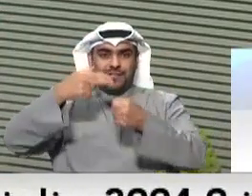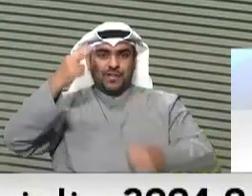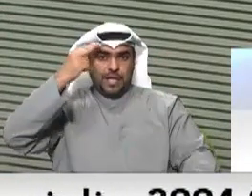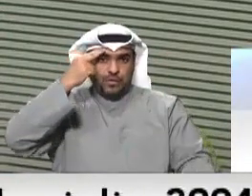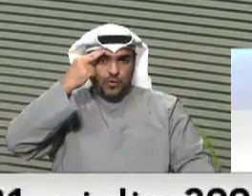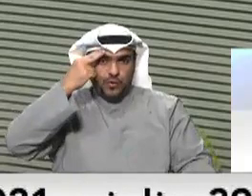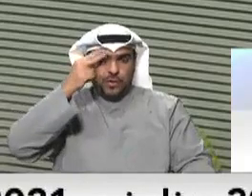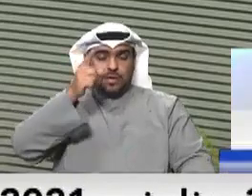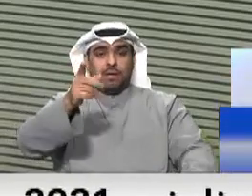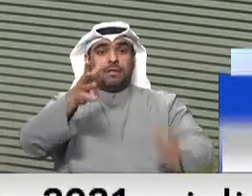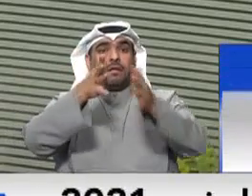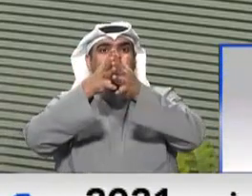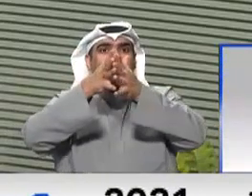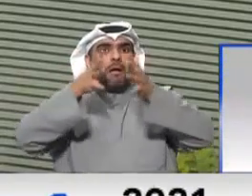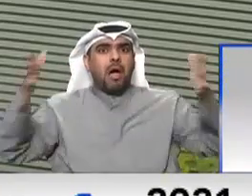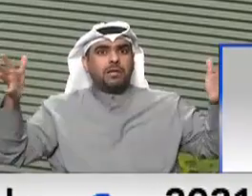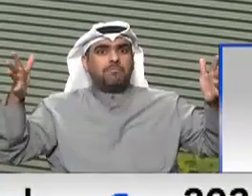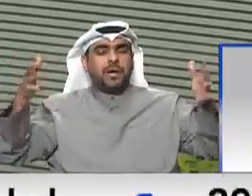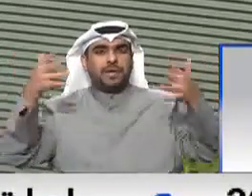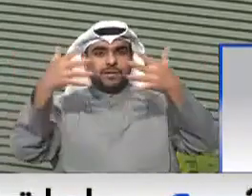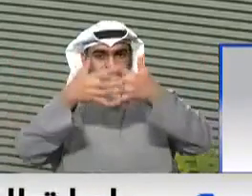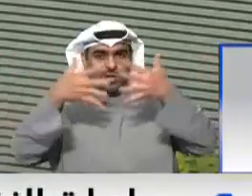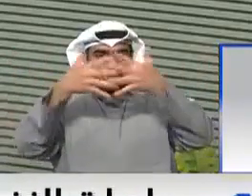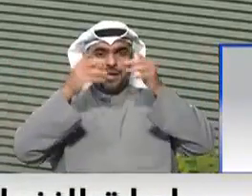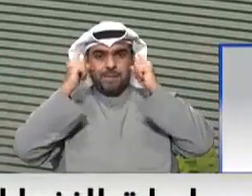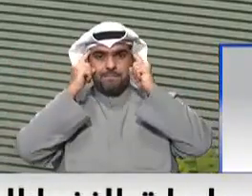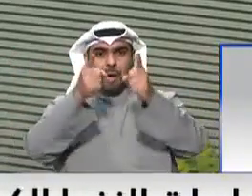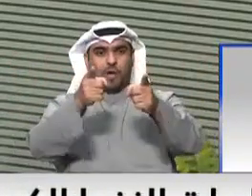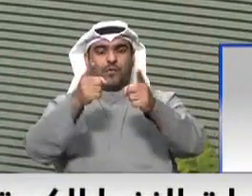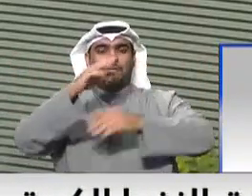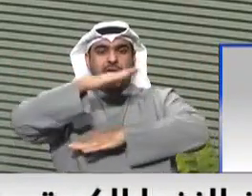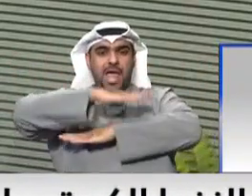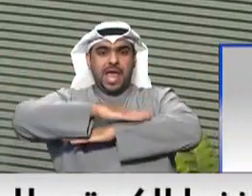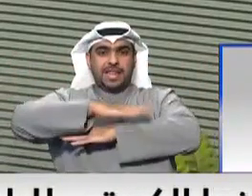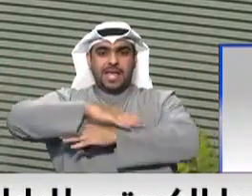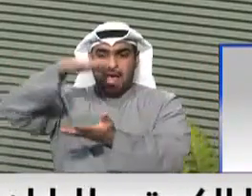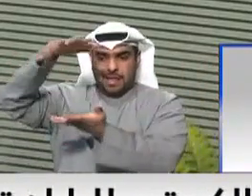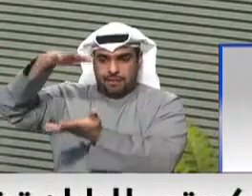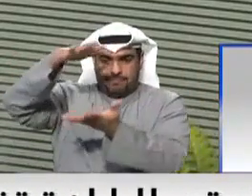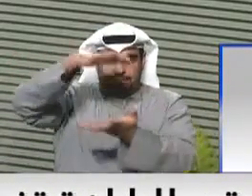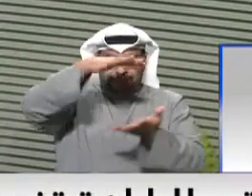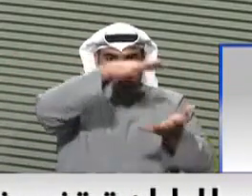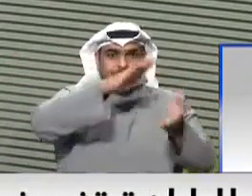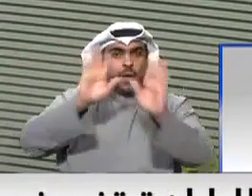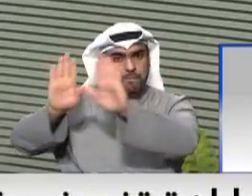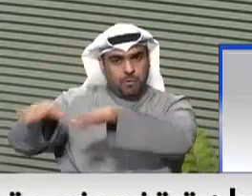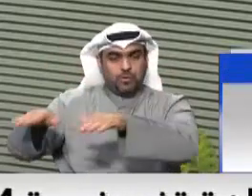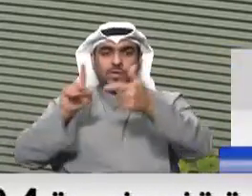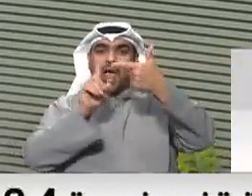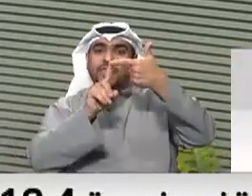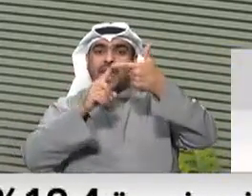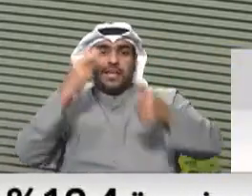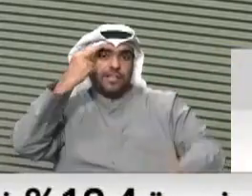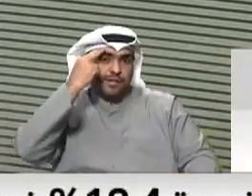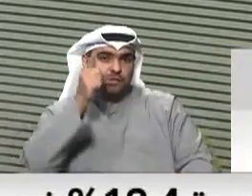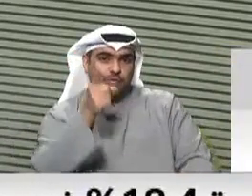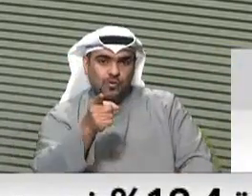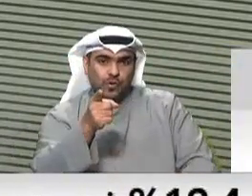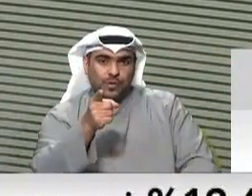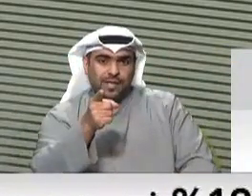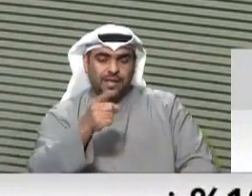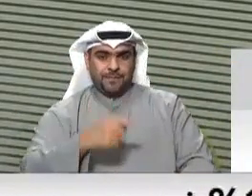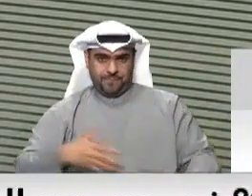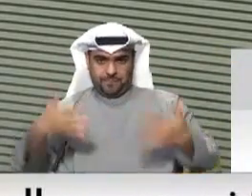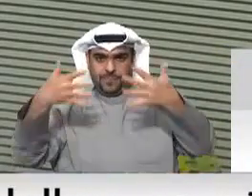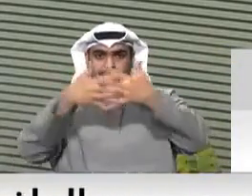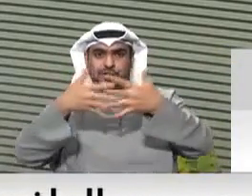النفط، وأيضا تمتلك أكبر ثاني احتياط في العالم، وهي تسعى دائما إلى التقدم